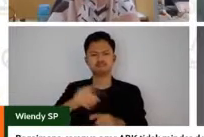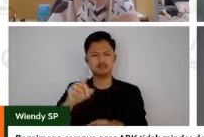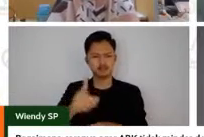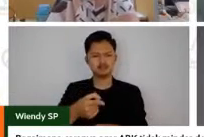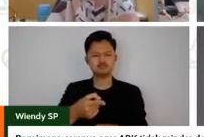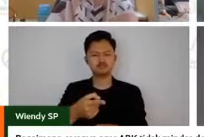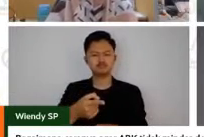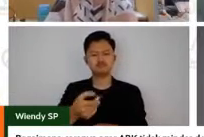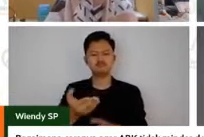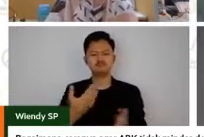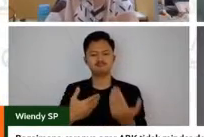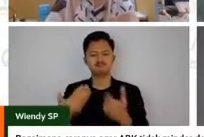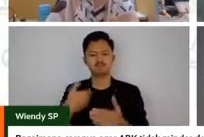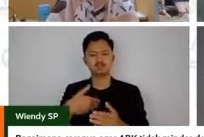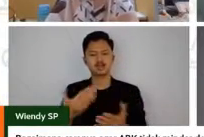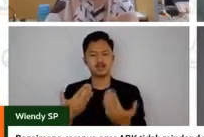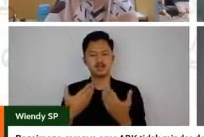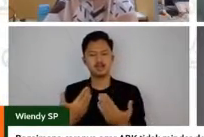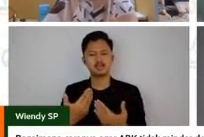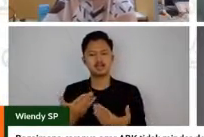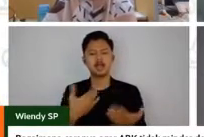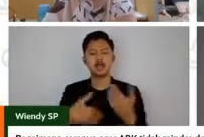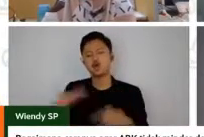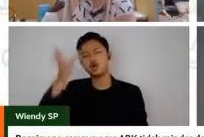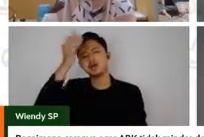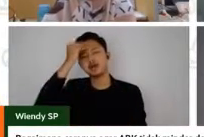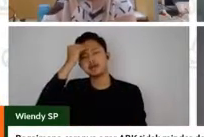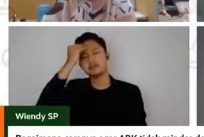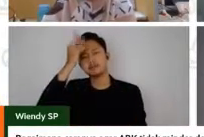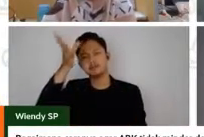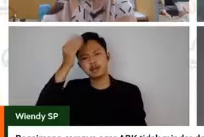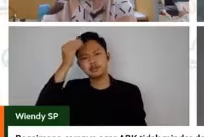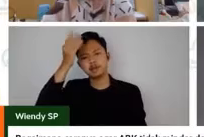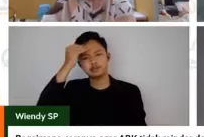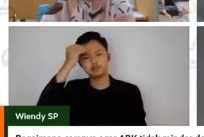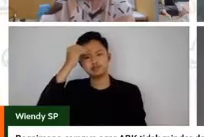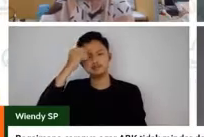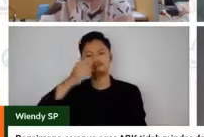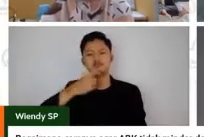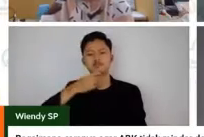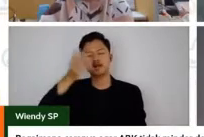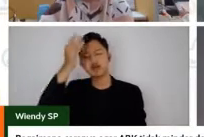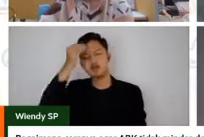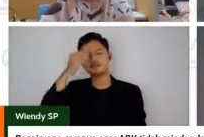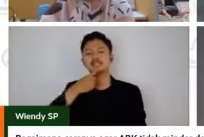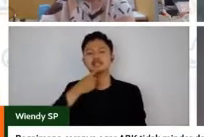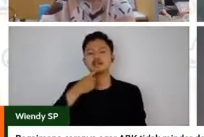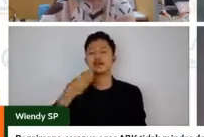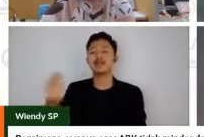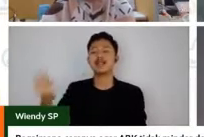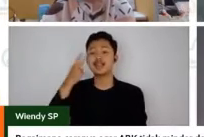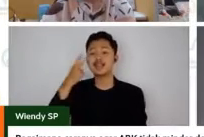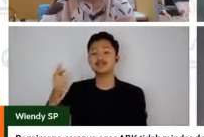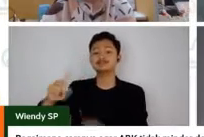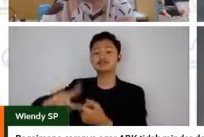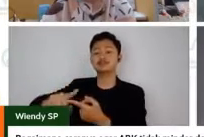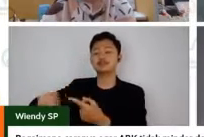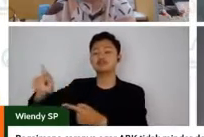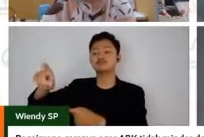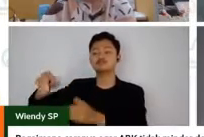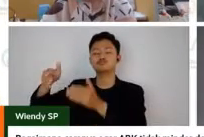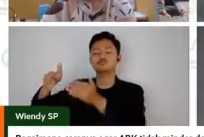Bisa kita ajak untuk lebih memahami, apa sih? Ya, memahami tentang temannya yang berkebutuhan khusus ini